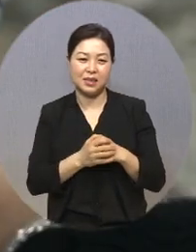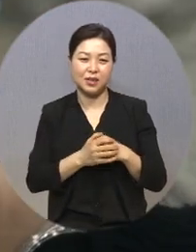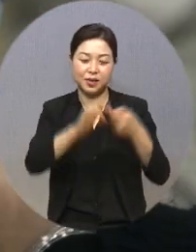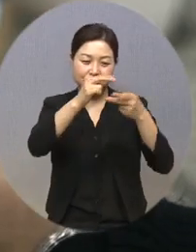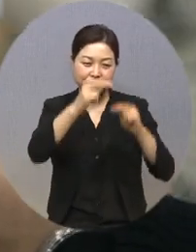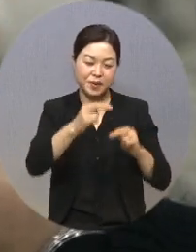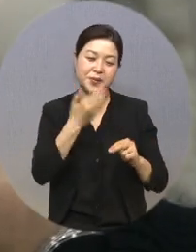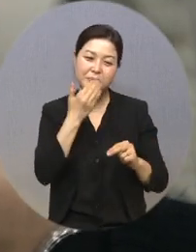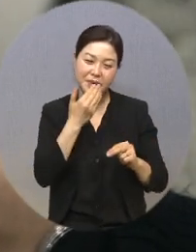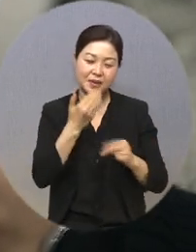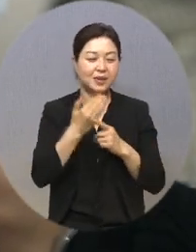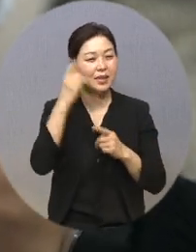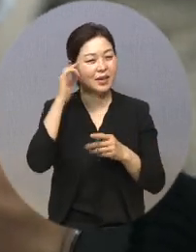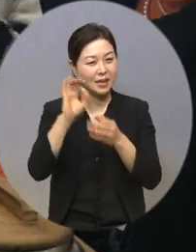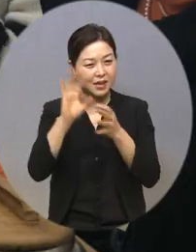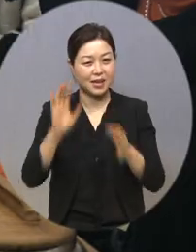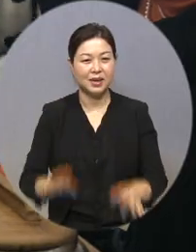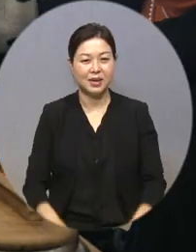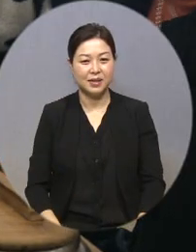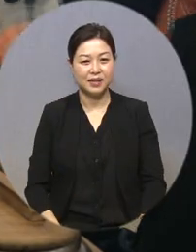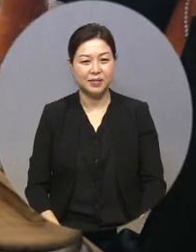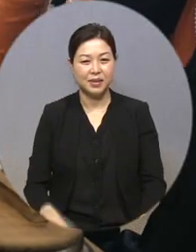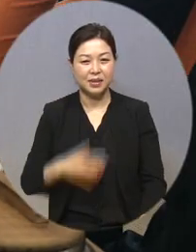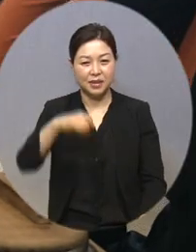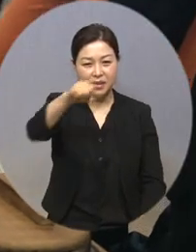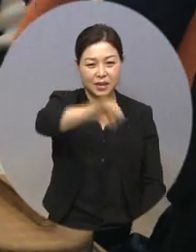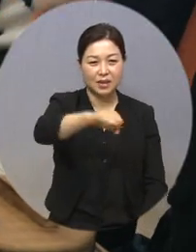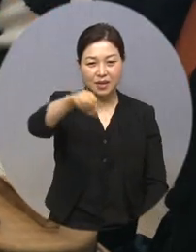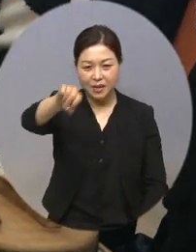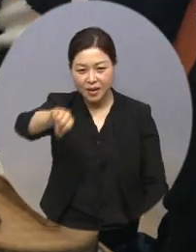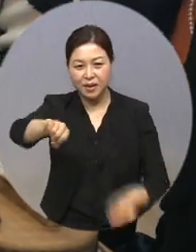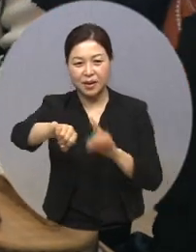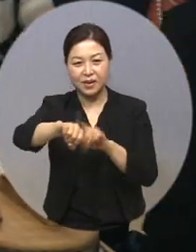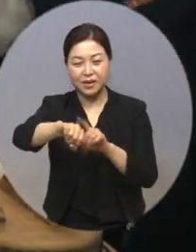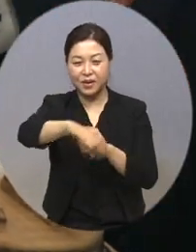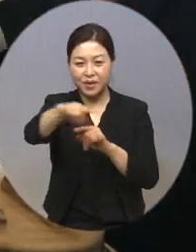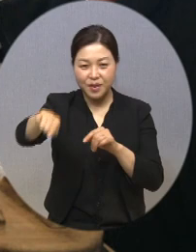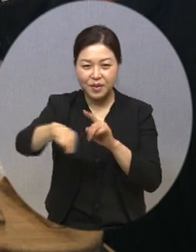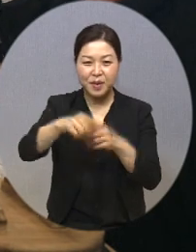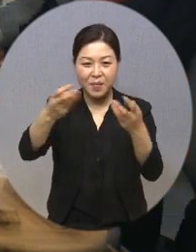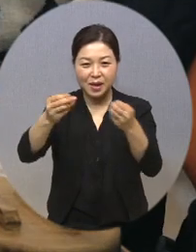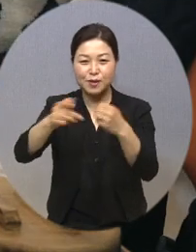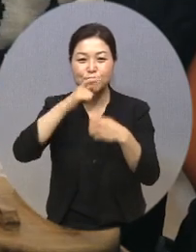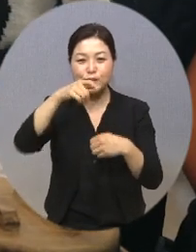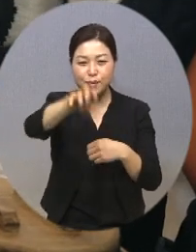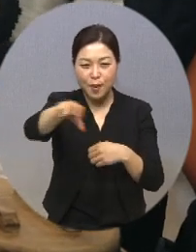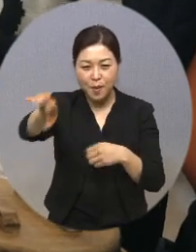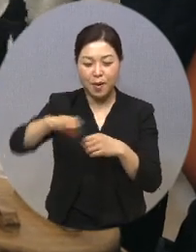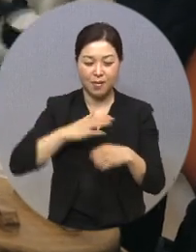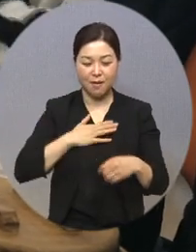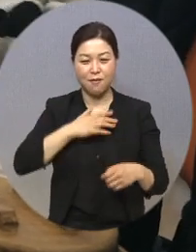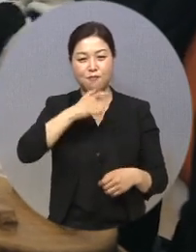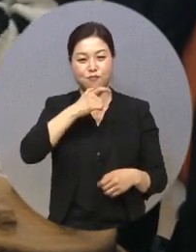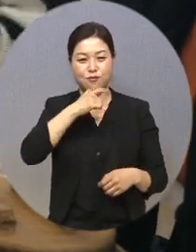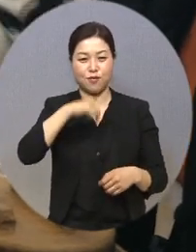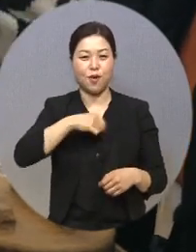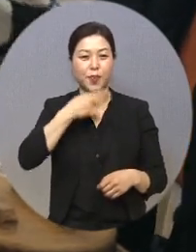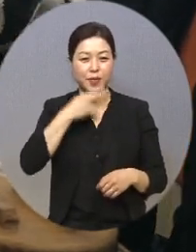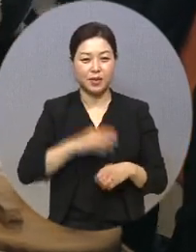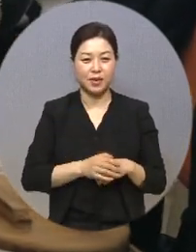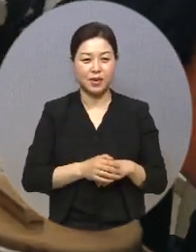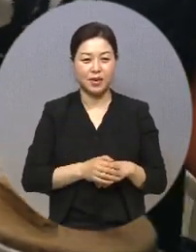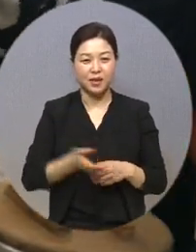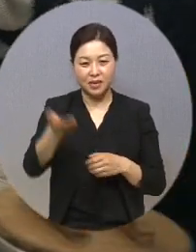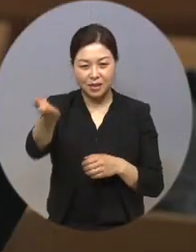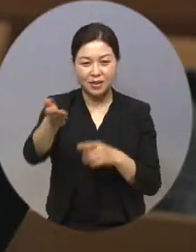우리 오, 제안 받고 제가 술 받는 느낌. 근데 재하 씨를 너무 많이 따라줘서 재물이 없네요. 재하 씨에 대한 사랑이 너무 듬뿍 담겼나